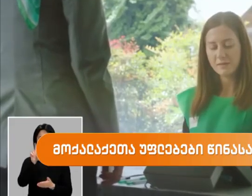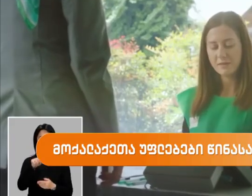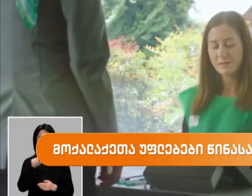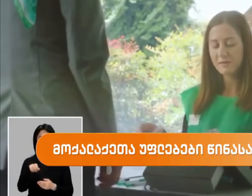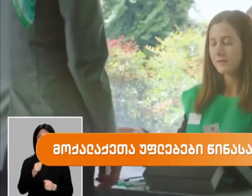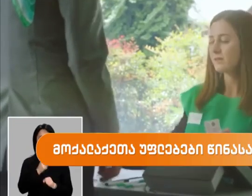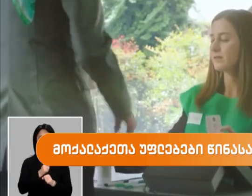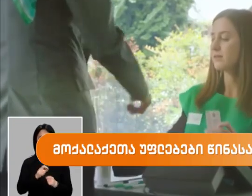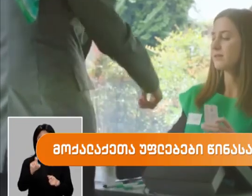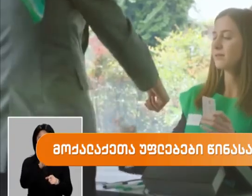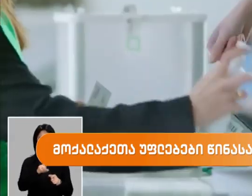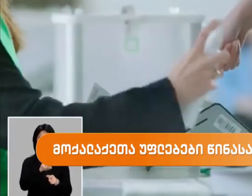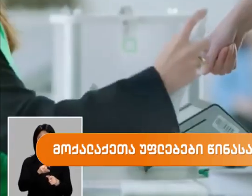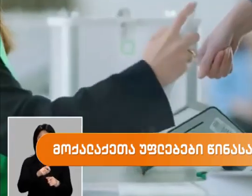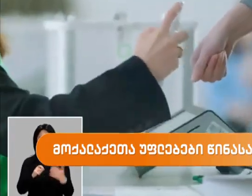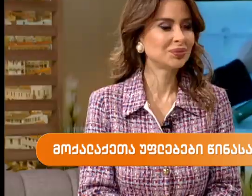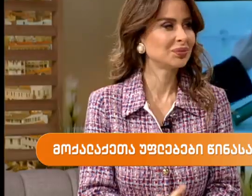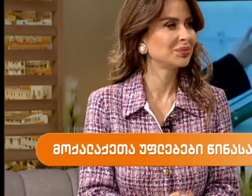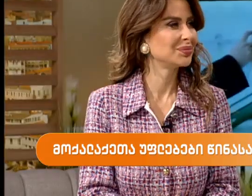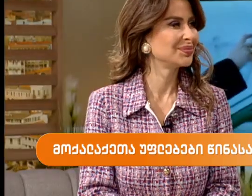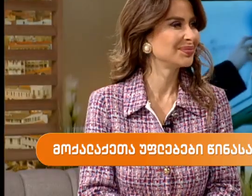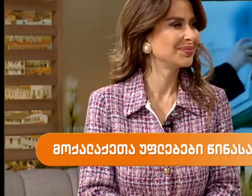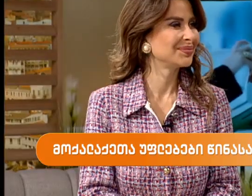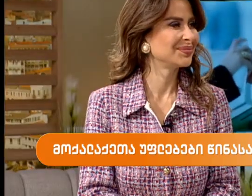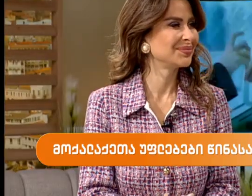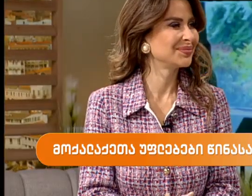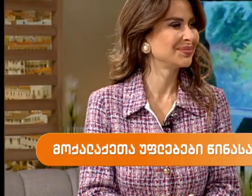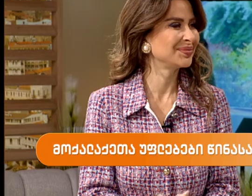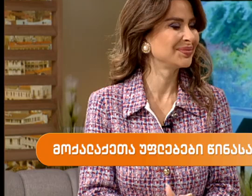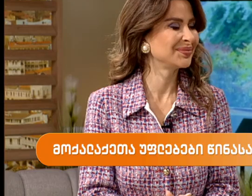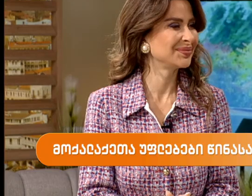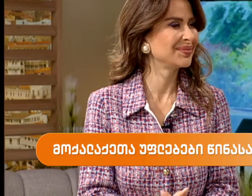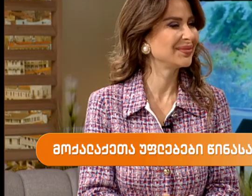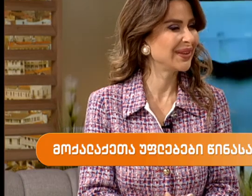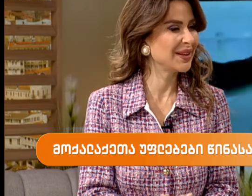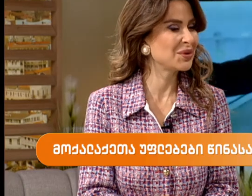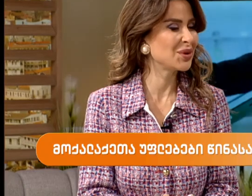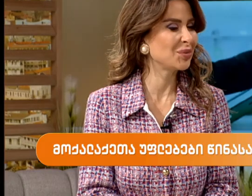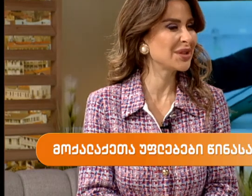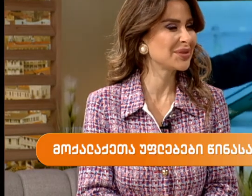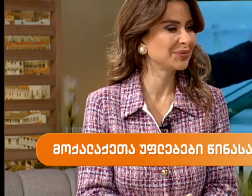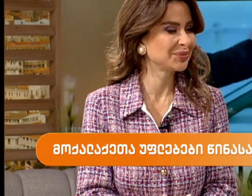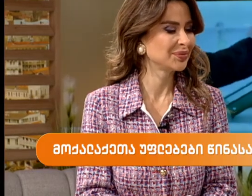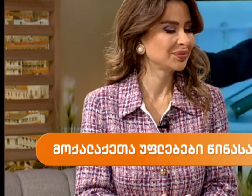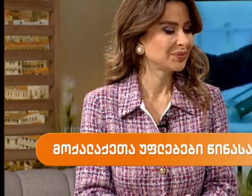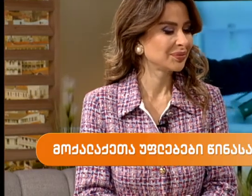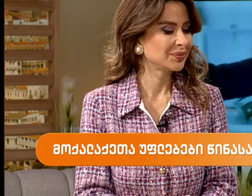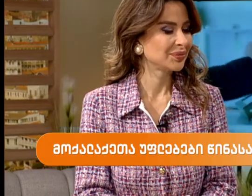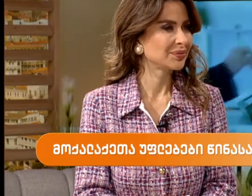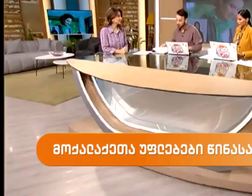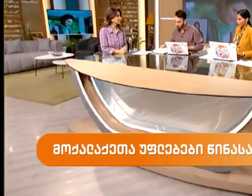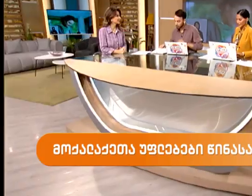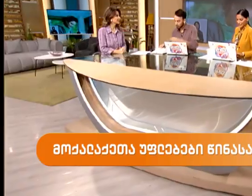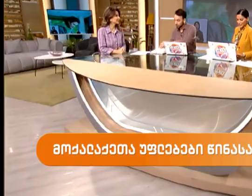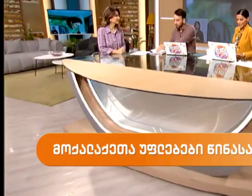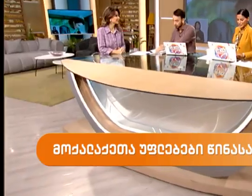ჩვენი თანაწამყვანი სამართლის ასოცირებული პროფესორი ვინ თუ არა თამარ კერძაია რომელსაც მივესალმებით. გილამშვიდობისა თამარ. თემა